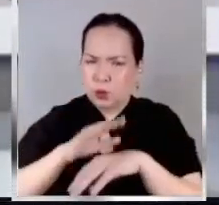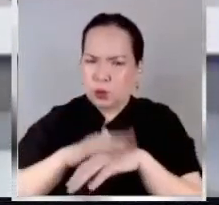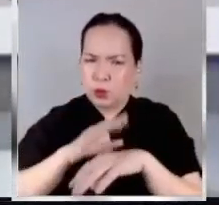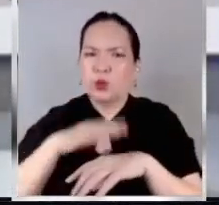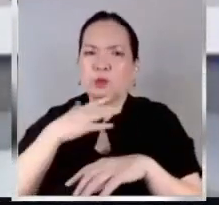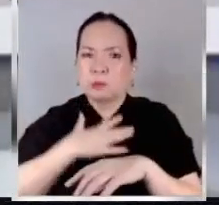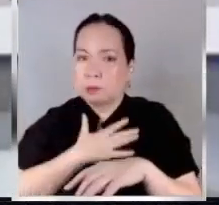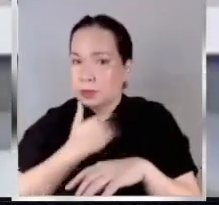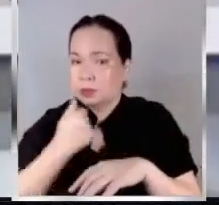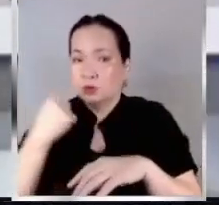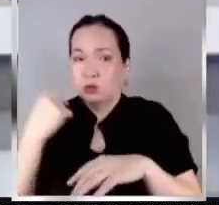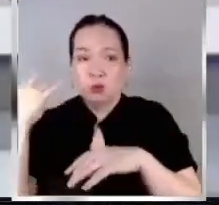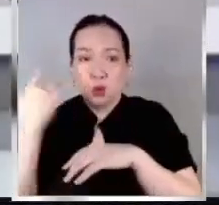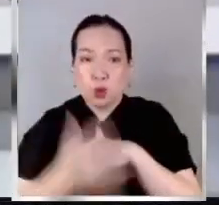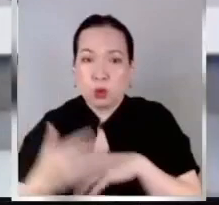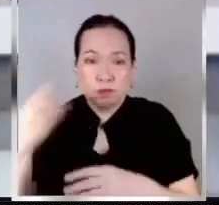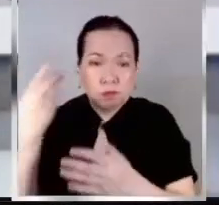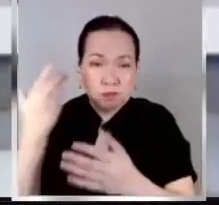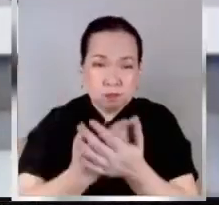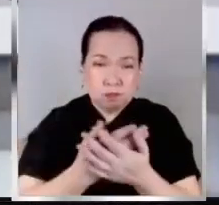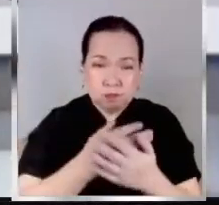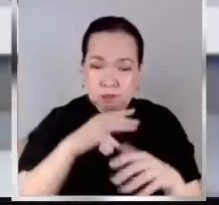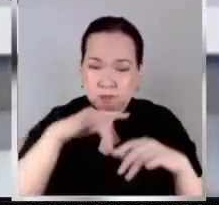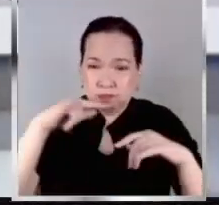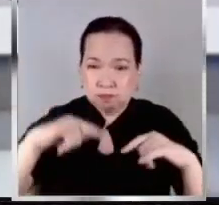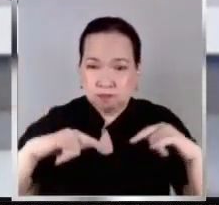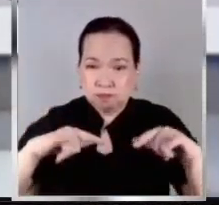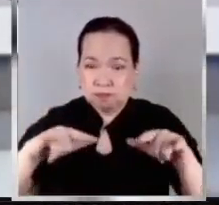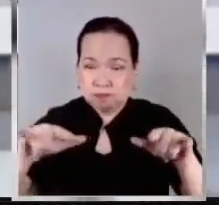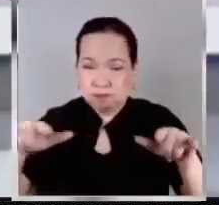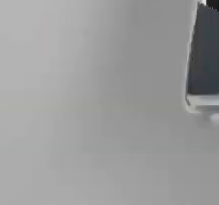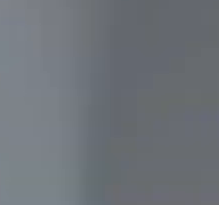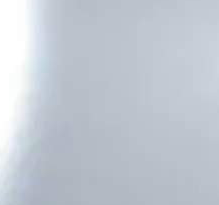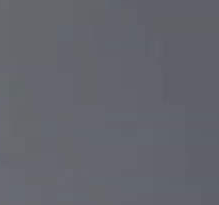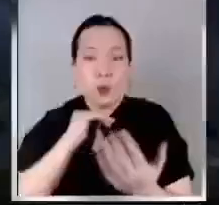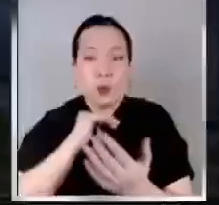paliparan para iwas aberya. Nakatutok si Katrina Song.